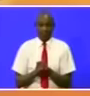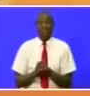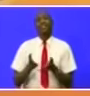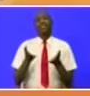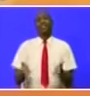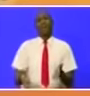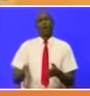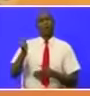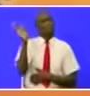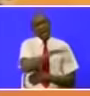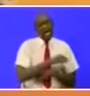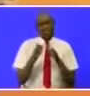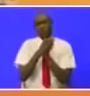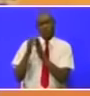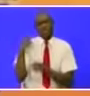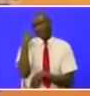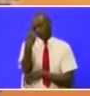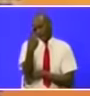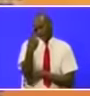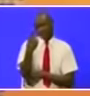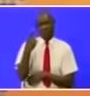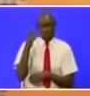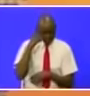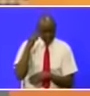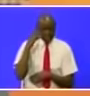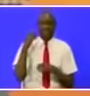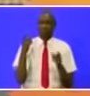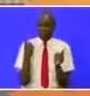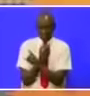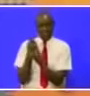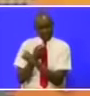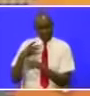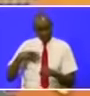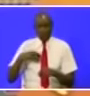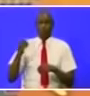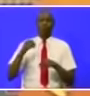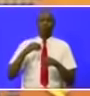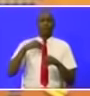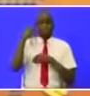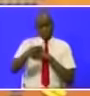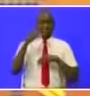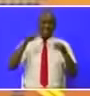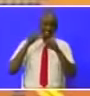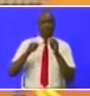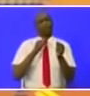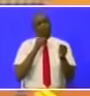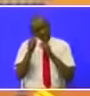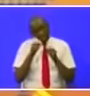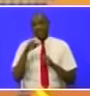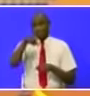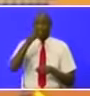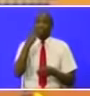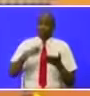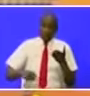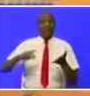Na mtazamaji, turejelee ile taarifa ambayo tumeipa kipaumbele kutoka kwa baadhi ya waathiriwa wa ghasia, na wanadai tulipeni hela zetu. Huo